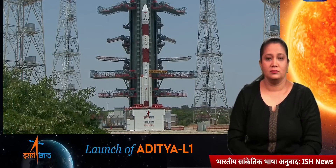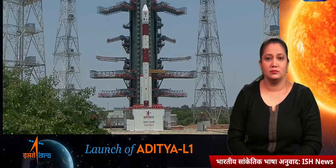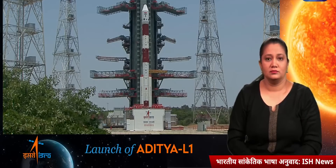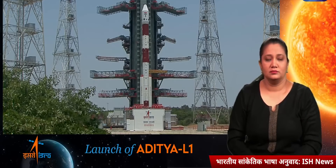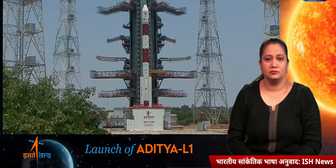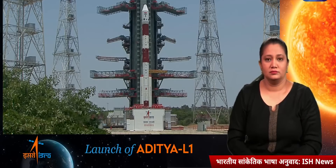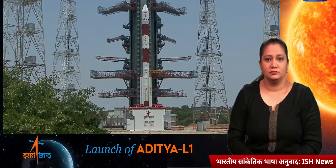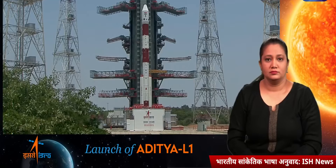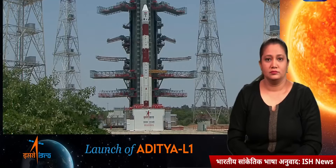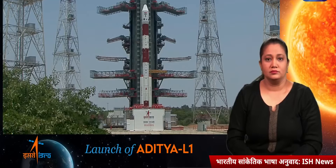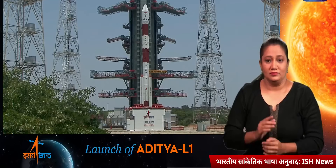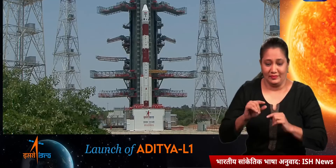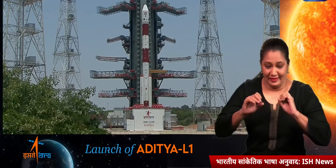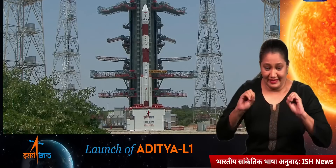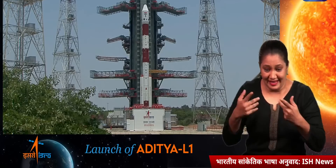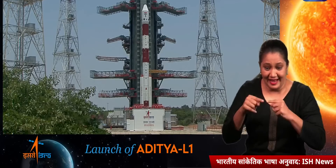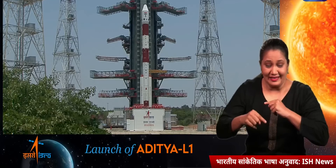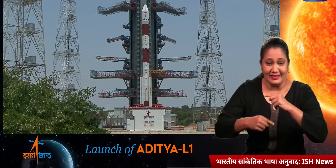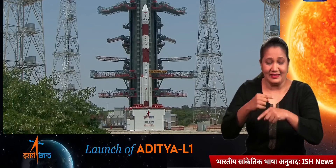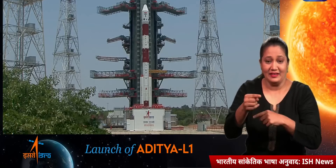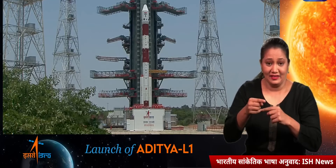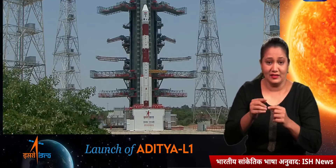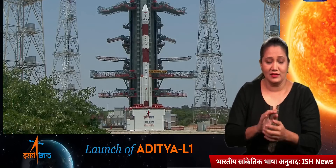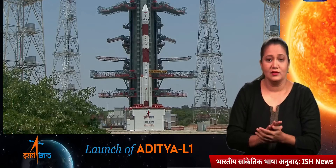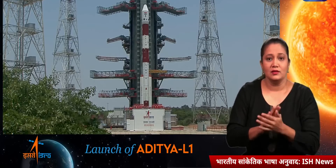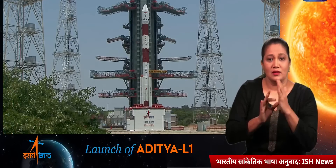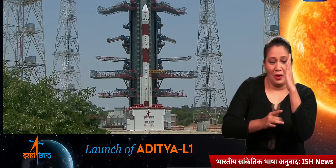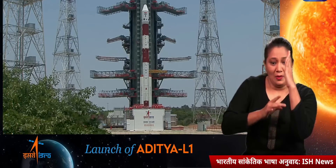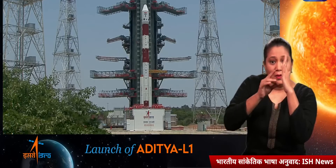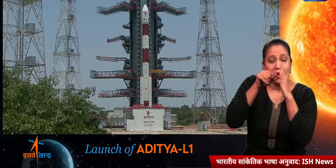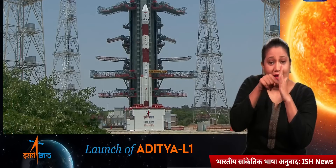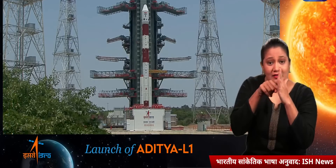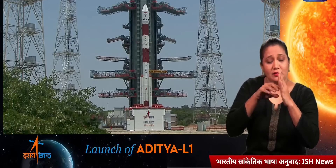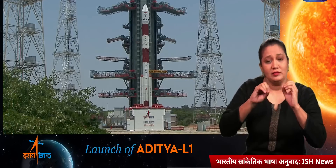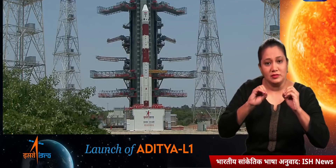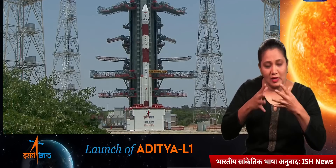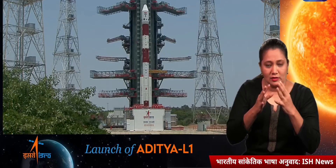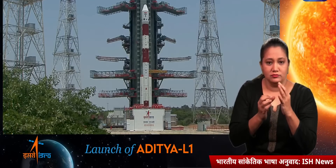ALS शुरू होने के पश्चात रॉकेट स्वचालित होकर सर्वप्रथम